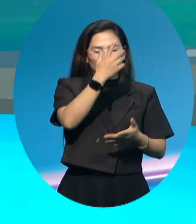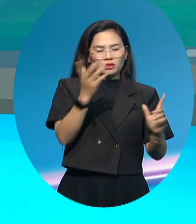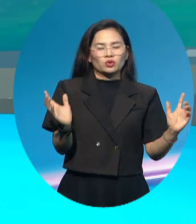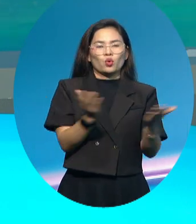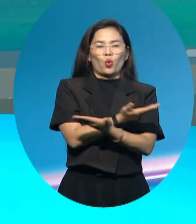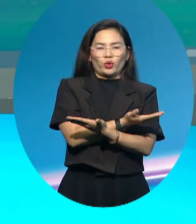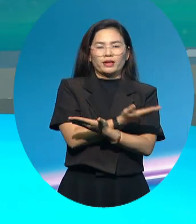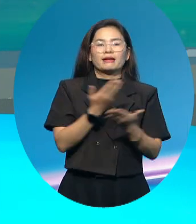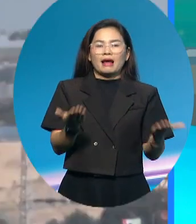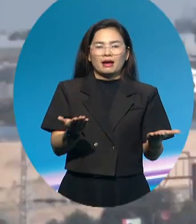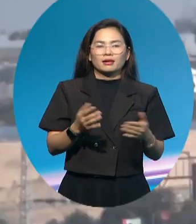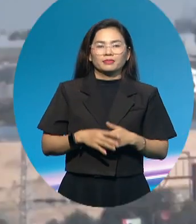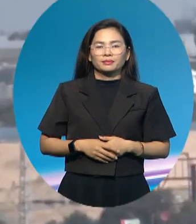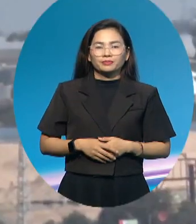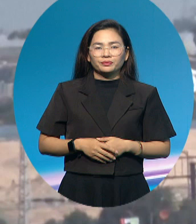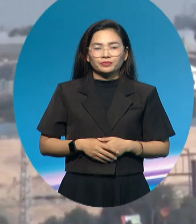và